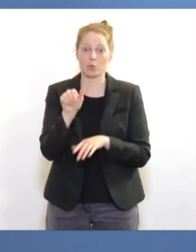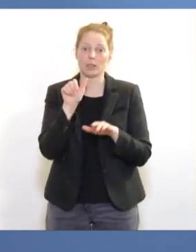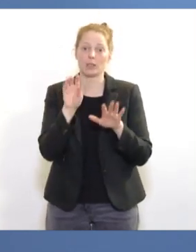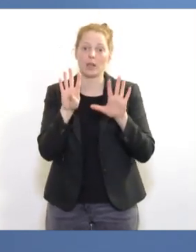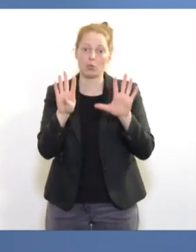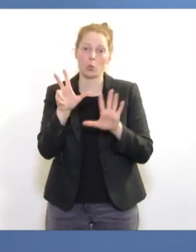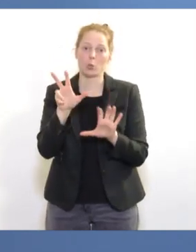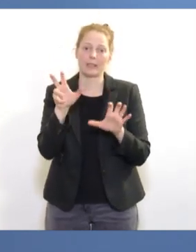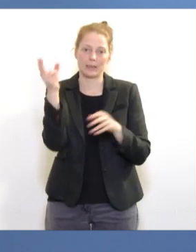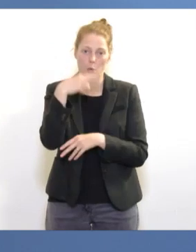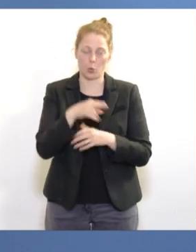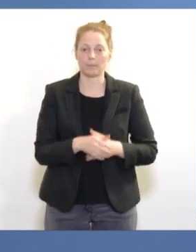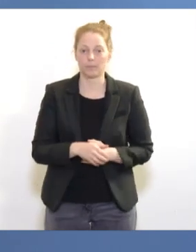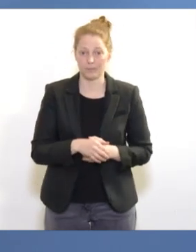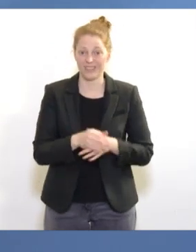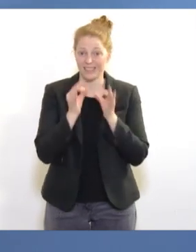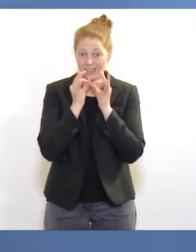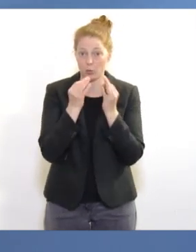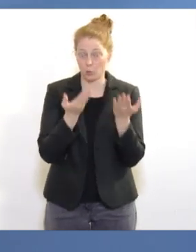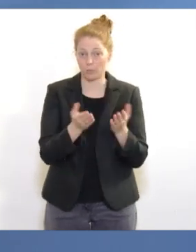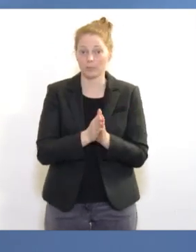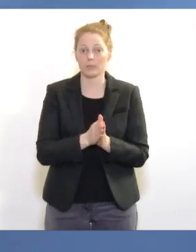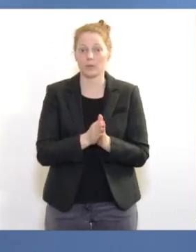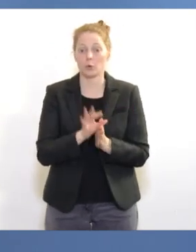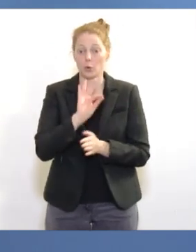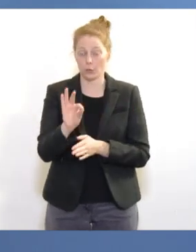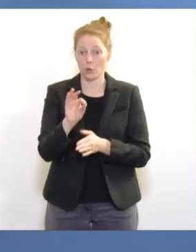372.129.189 Euro. Das betrifft